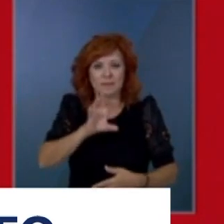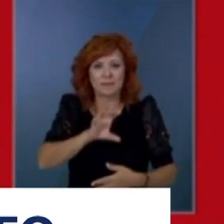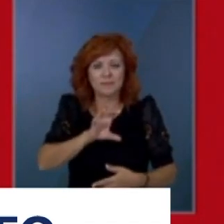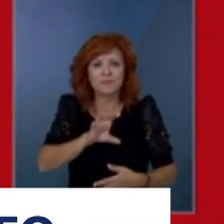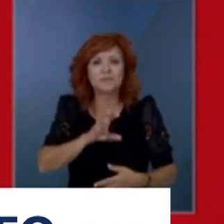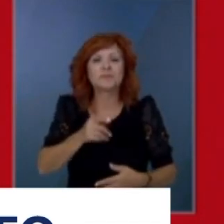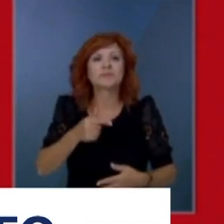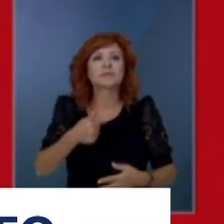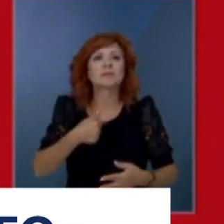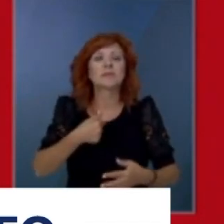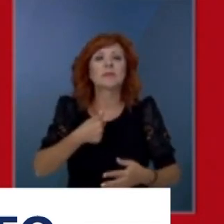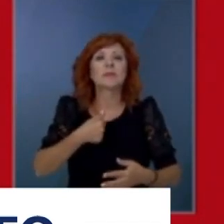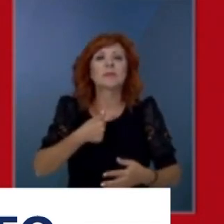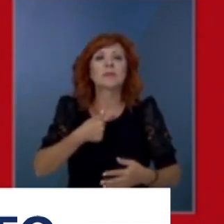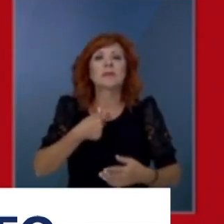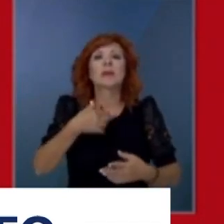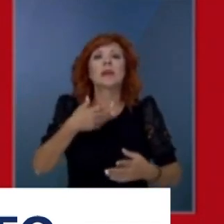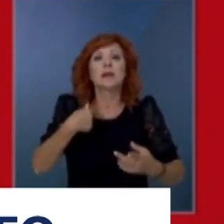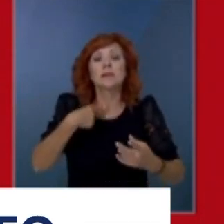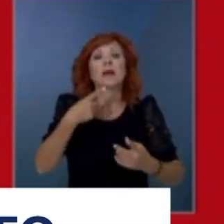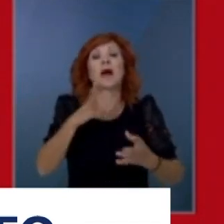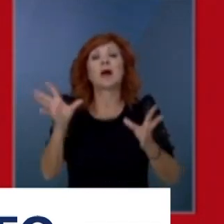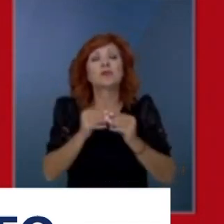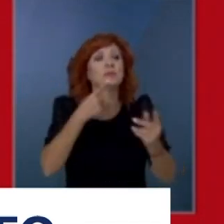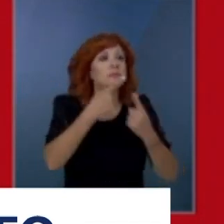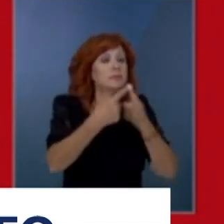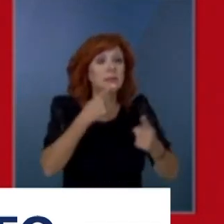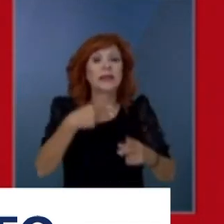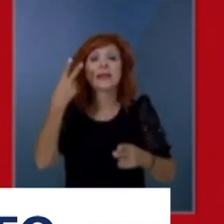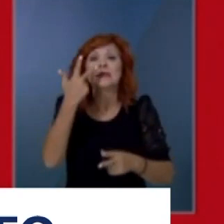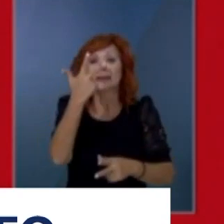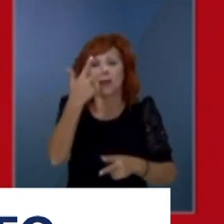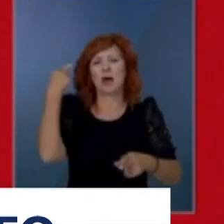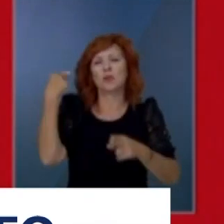να καταθέσω στο δημόσιο διάλογο τρεις κρίσιμες παραδοχές.